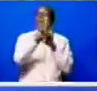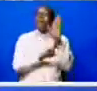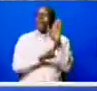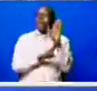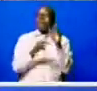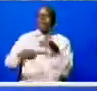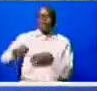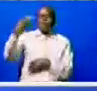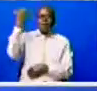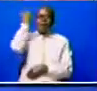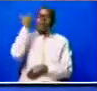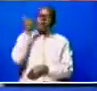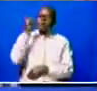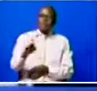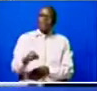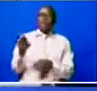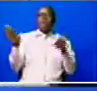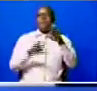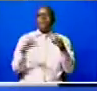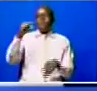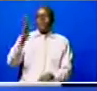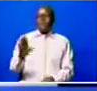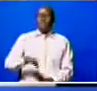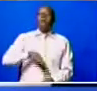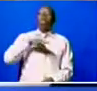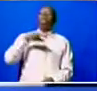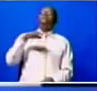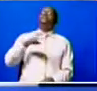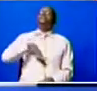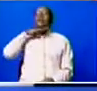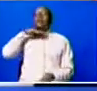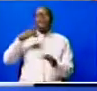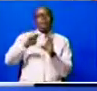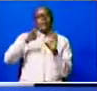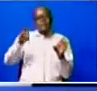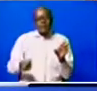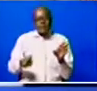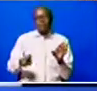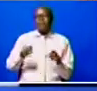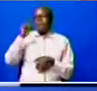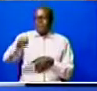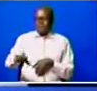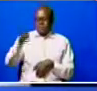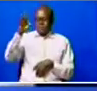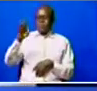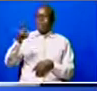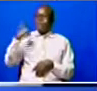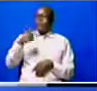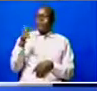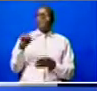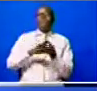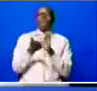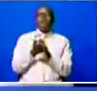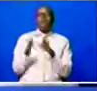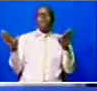juu, iwapo gavana ataondokewa na naibu wake, ima kupitia kifo au kujiuzulu, anastahili kumteua atakayejaza pengo